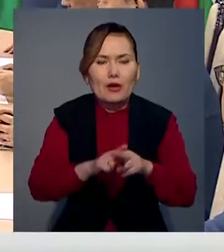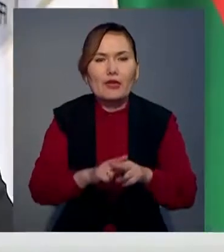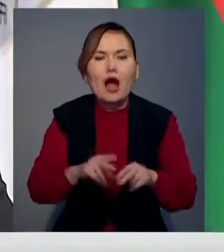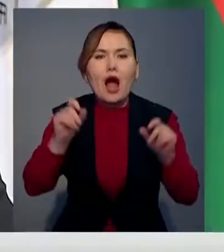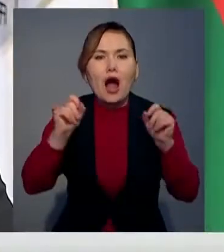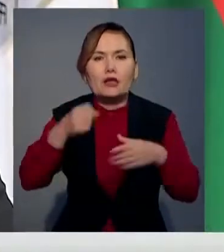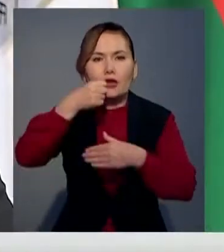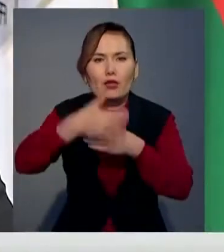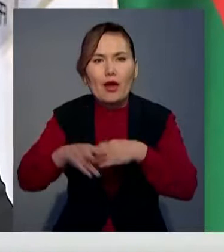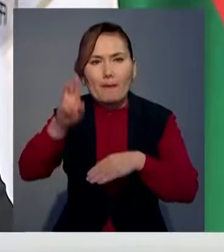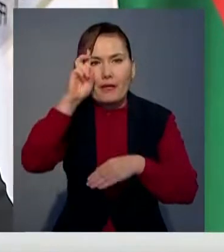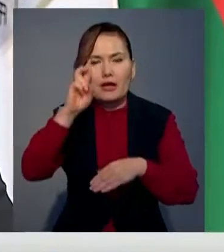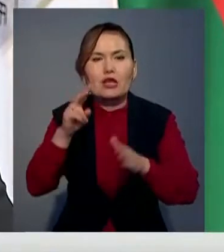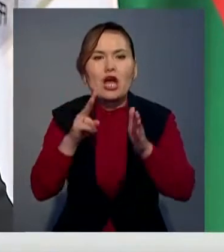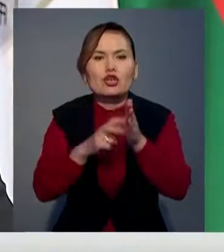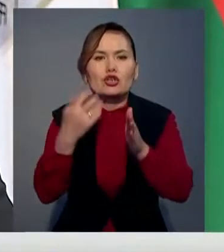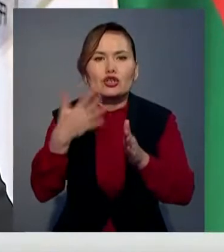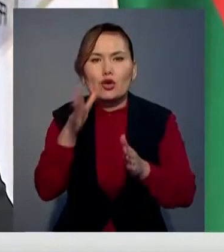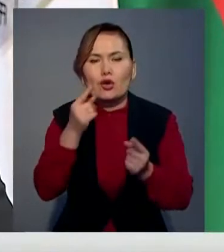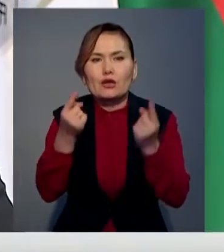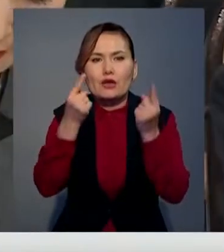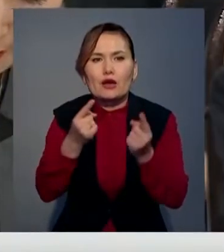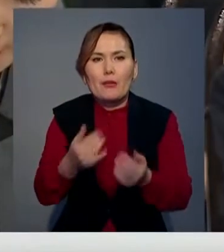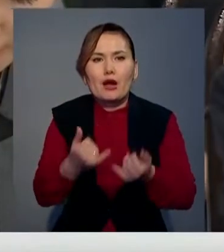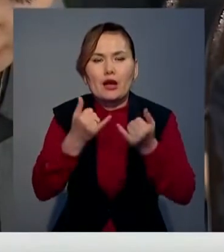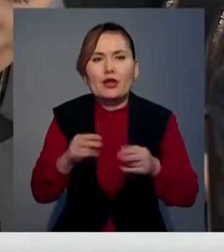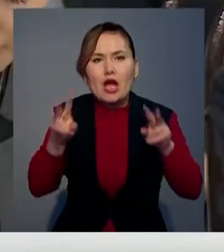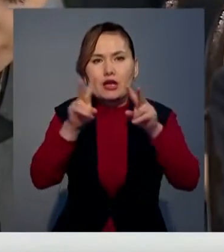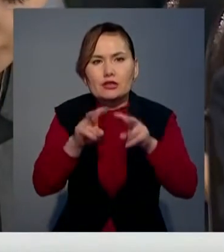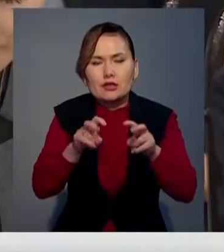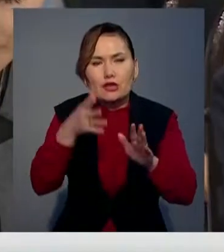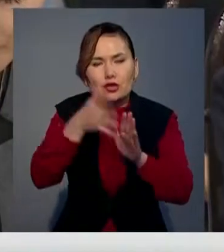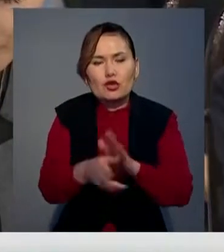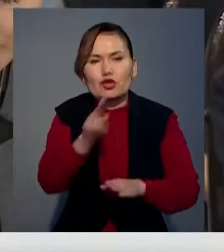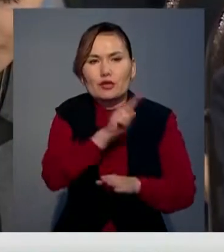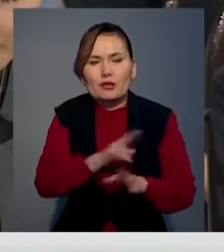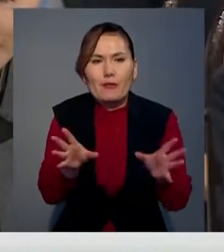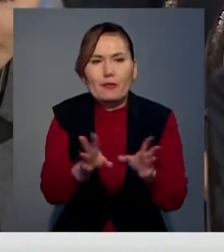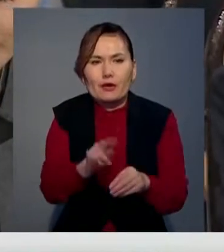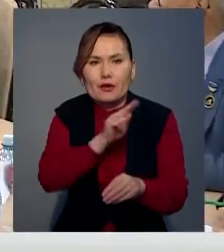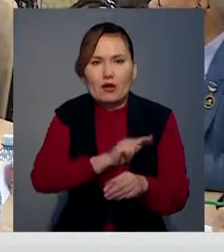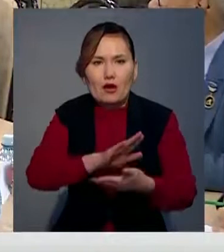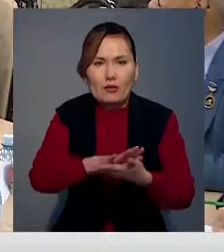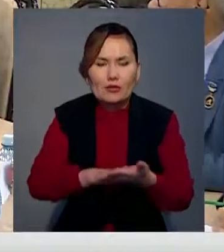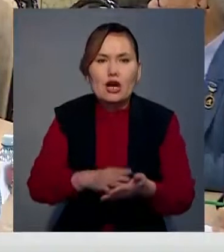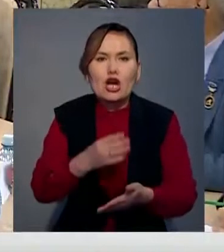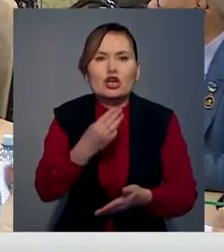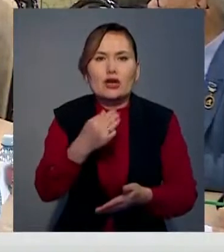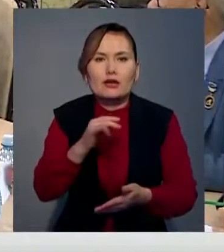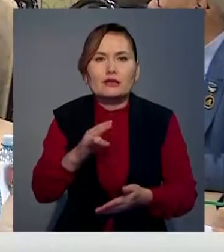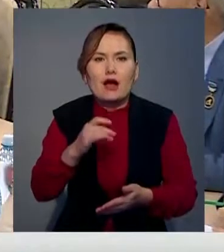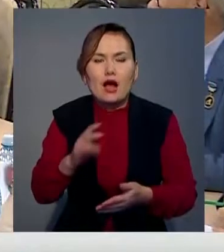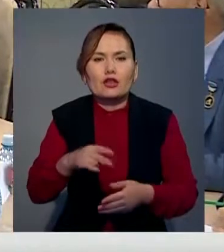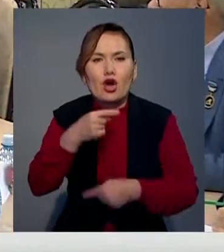Алтын Орда мемлекетінің 750 жылдығына арналған зерттеу жұмыстарын бірлесіп жүргізуге уағдаласты. Алдағы уақытта Шыңғыс хан ұрпақтарына